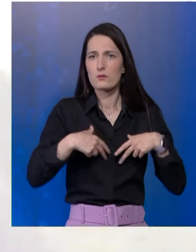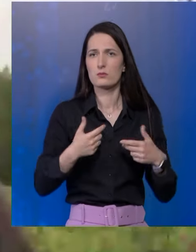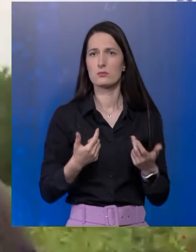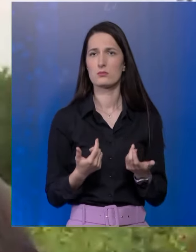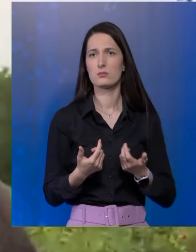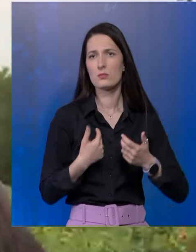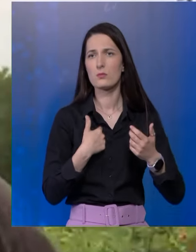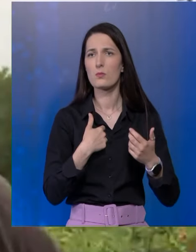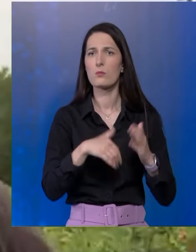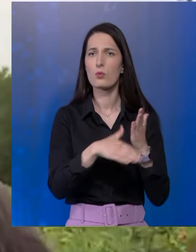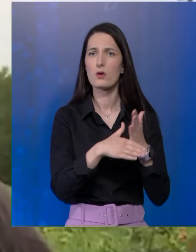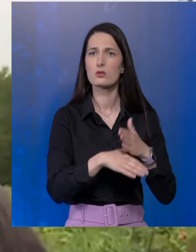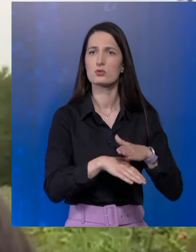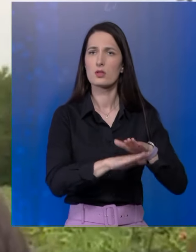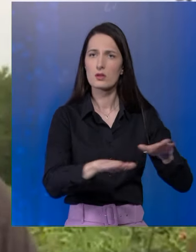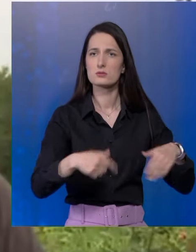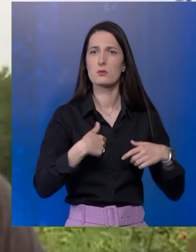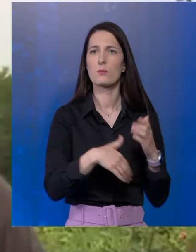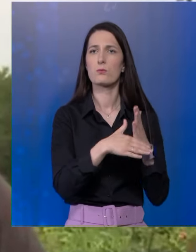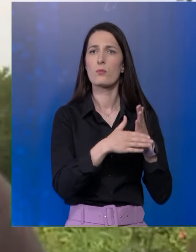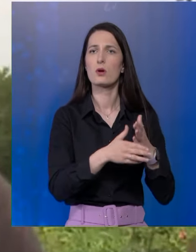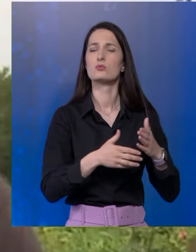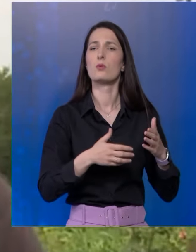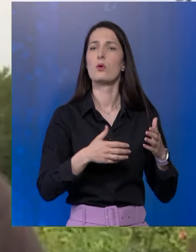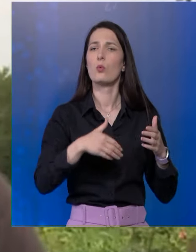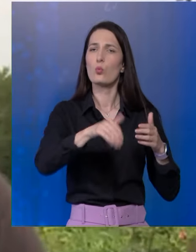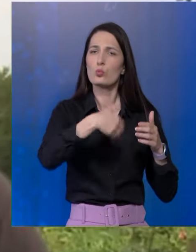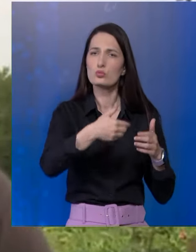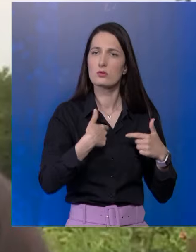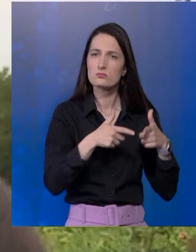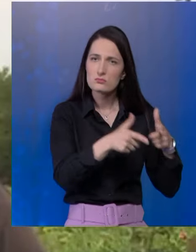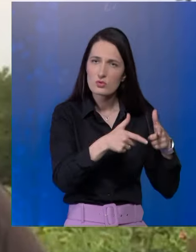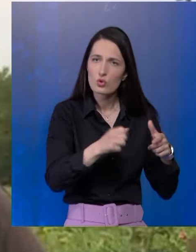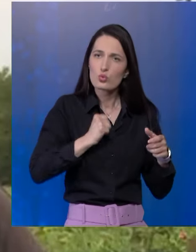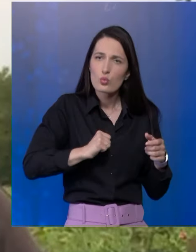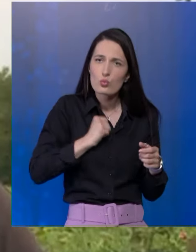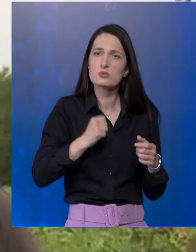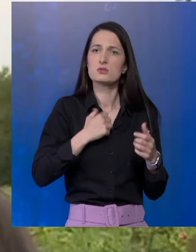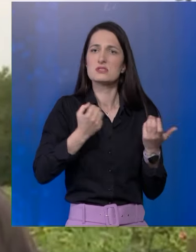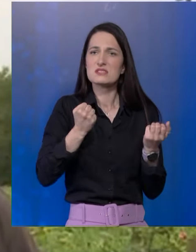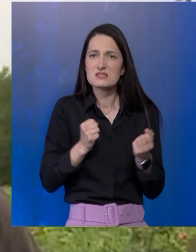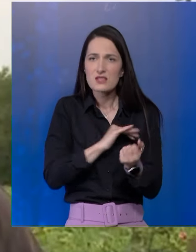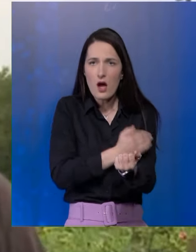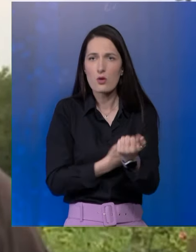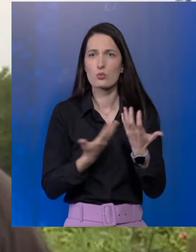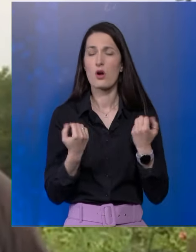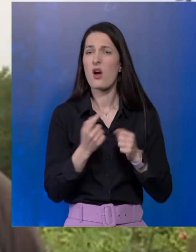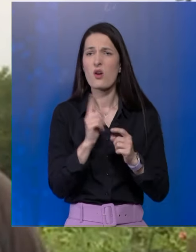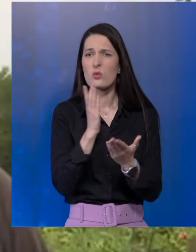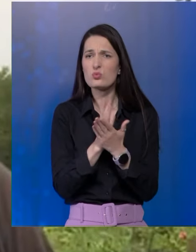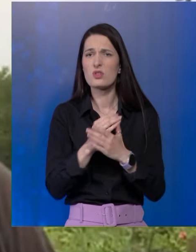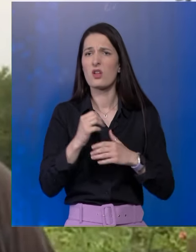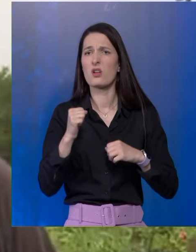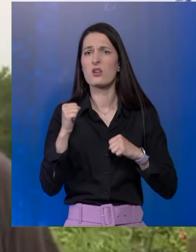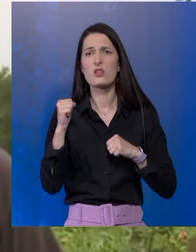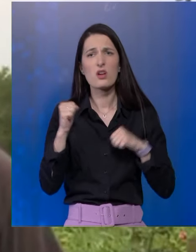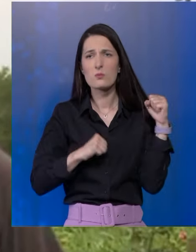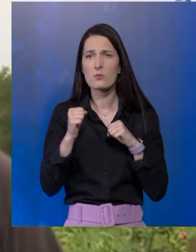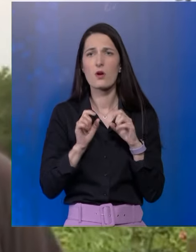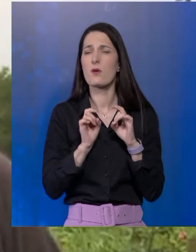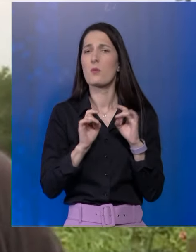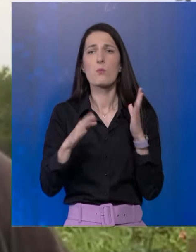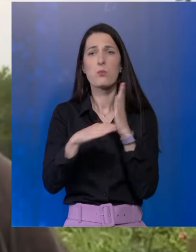Lopatom, ne znam, sam mi od toga živimo, pomažemo djecu, pomažemo unučad. Uložili smo trud, uložili smo snagu. E sada, ako ne bude